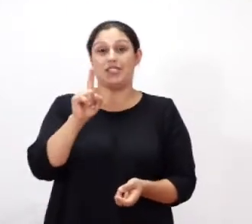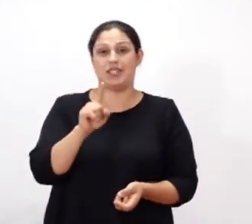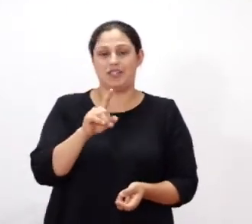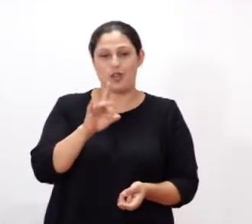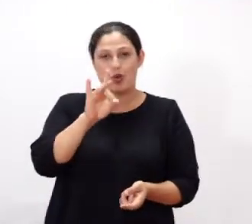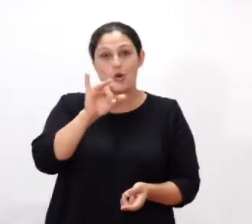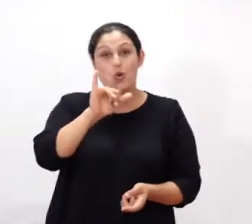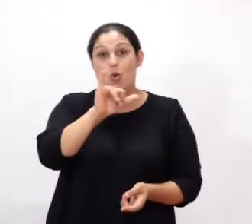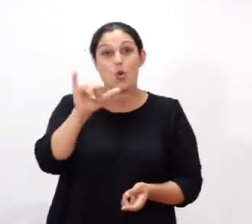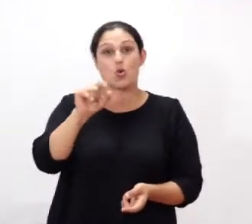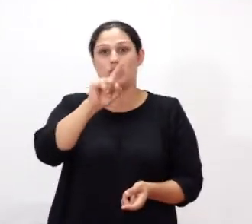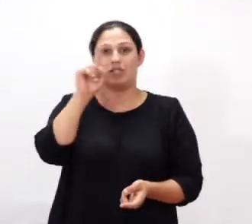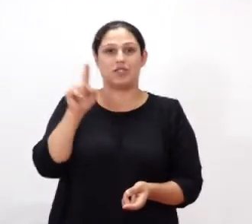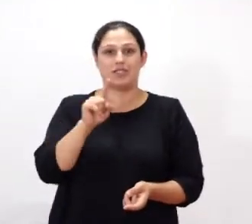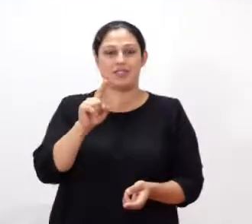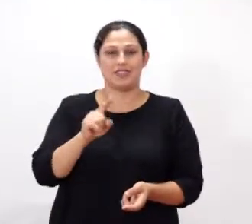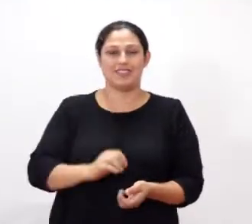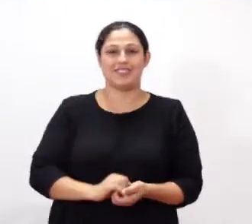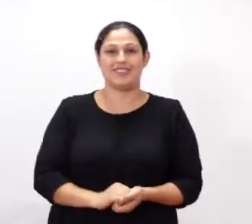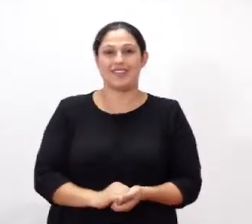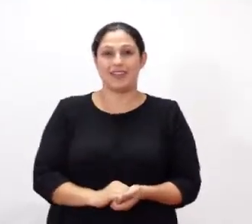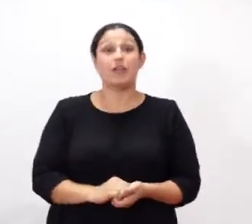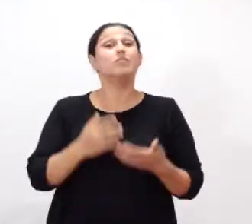روز شد روز